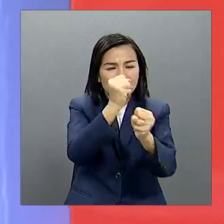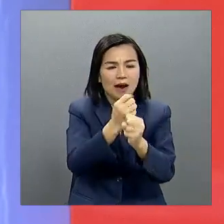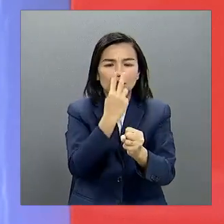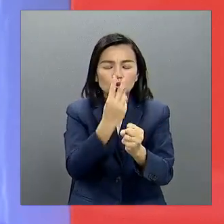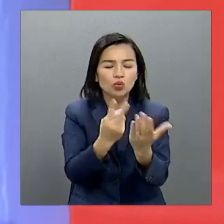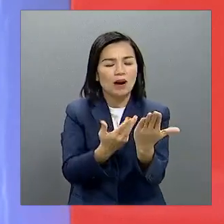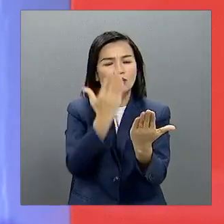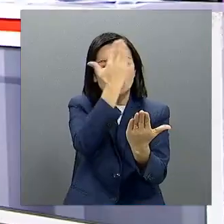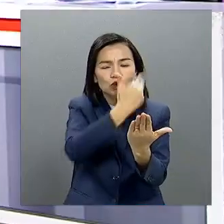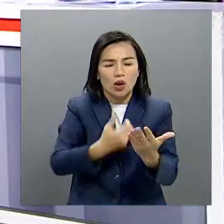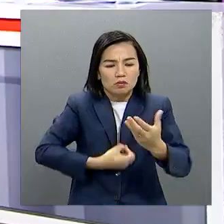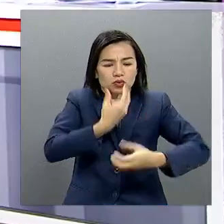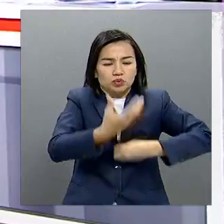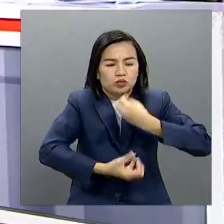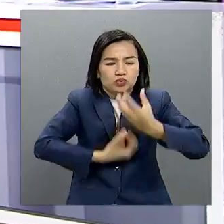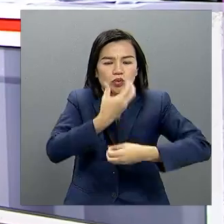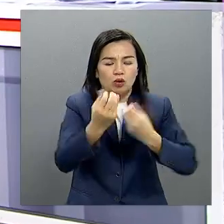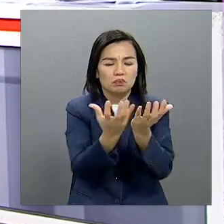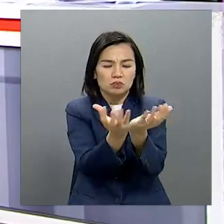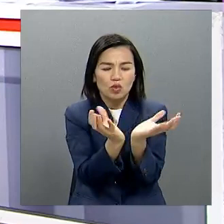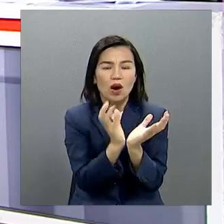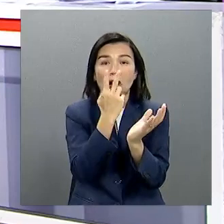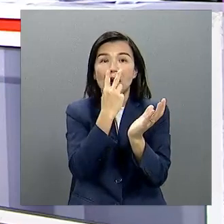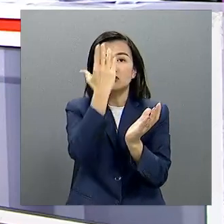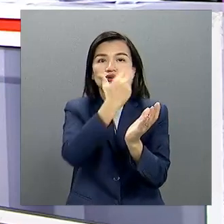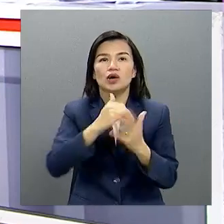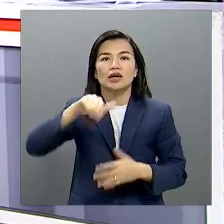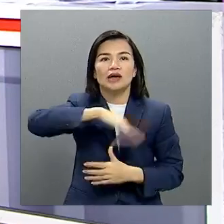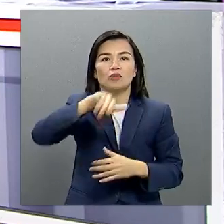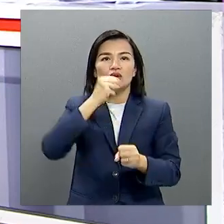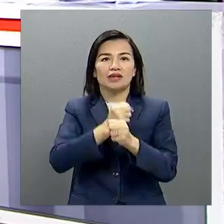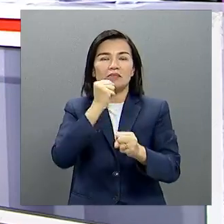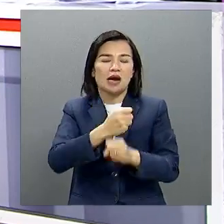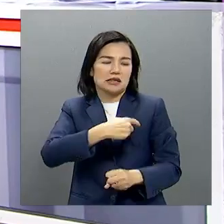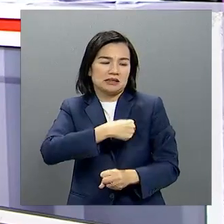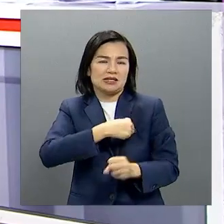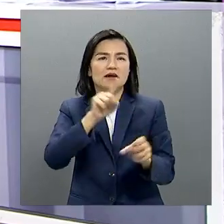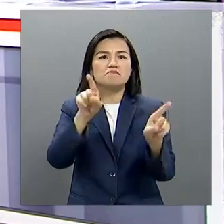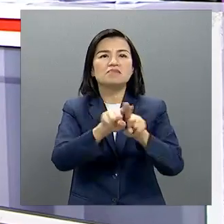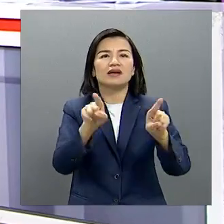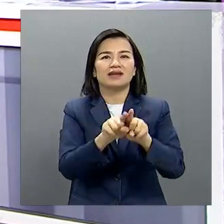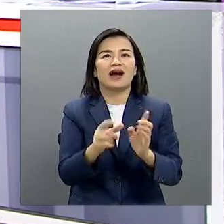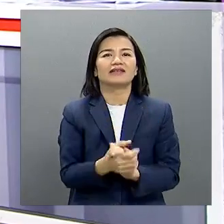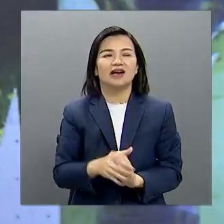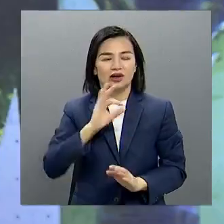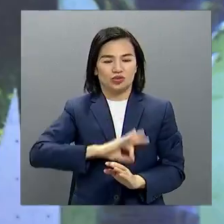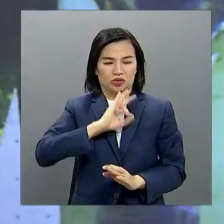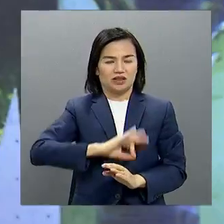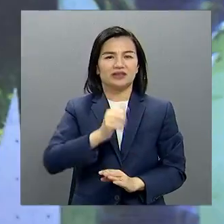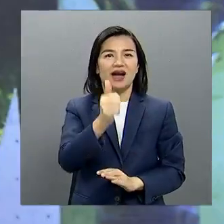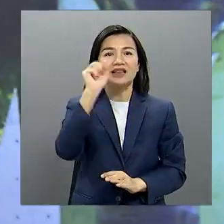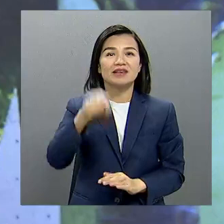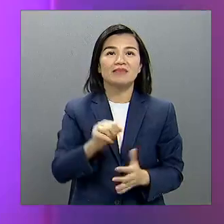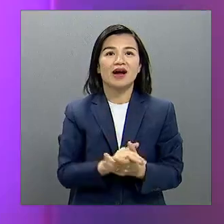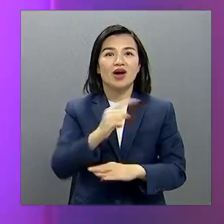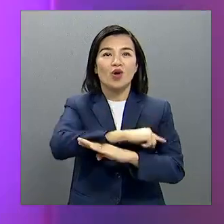ทอดความรู้สึกออกมาได้เหมือนกันนะ เหมือนเราทุกคนที่ทำงานจากใจเลยค่ะ ใช่ไหม ต้องการอะไรต้องสัมผัสได้แหละ วันนี้วันสื่อสารแห่งชาตินะคะคุ